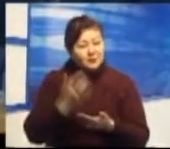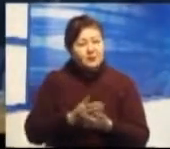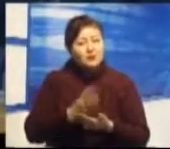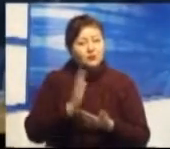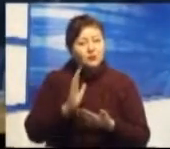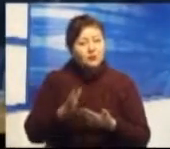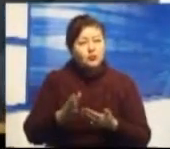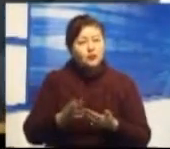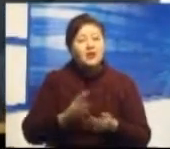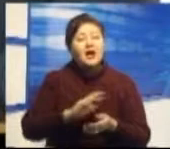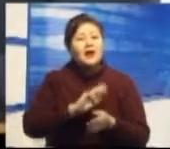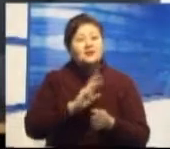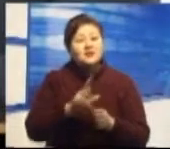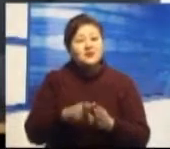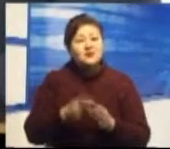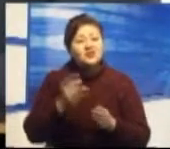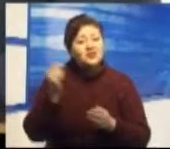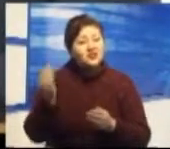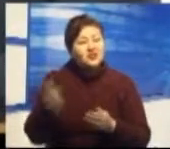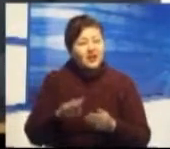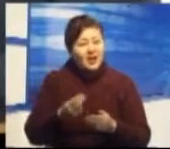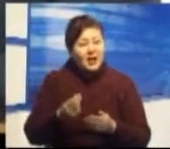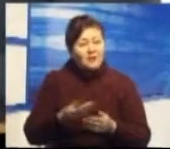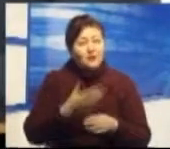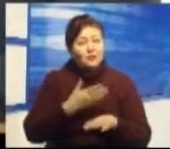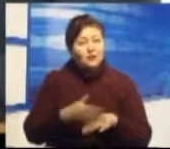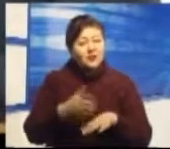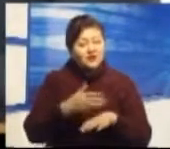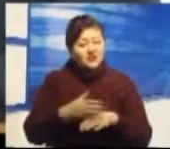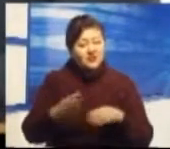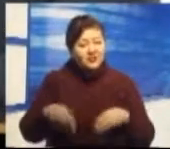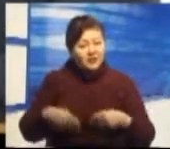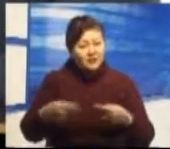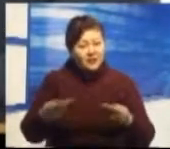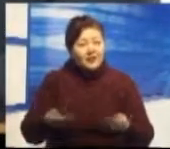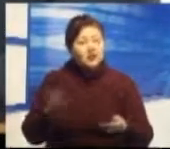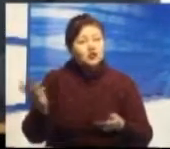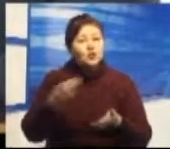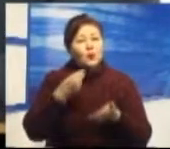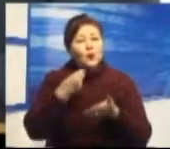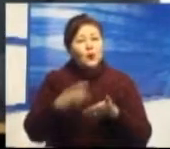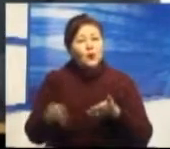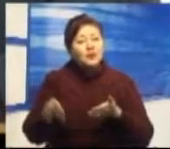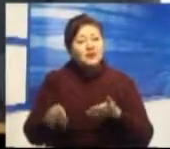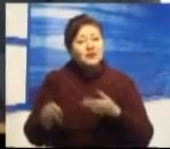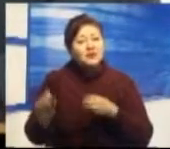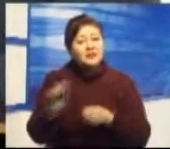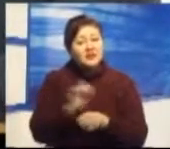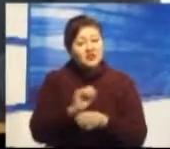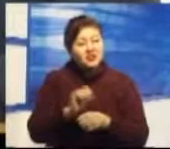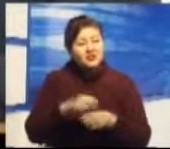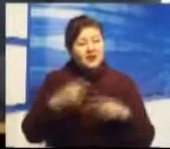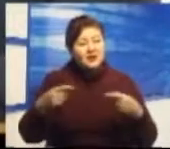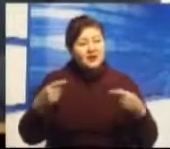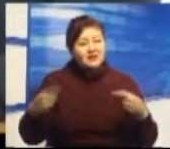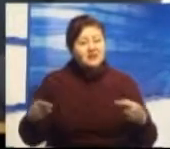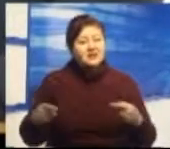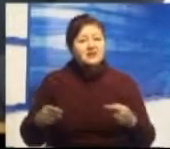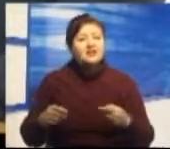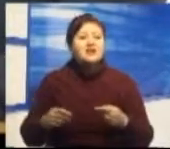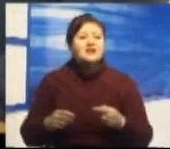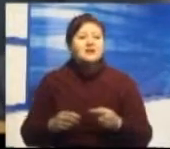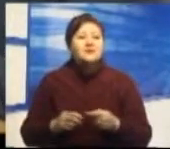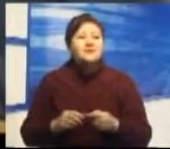және К жауапкершілігі шектеулі серіктестігіне ауыл шаруашылық техникаларын сатып алу үшін 55 миллион теңге. Бақаш шаруа